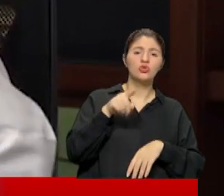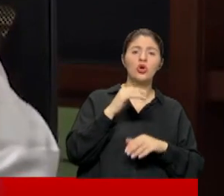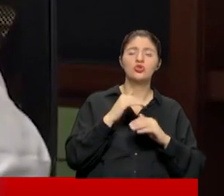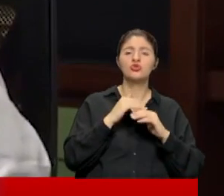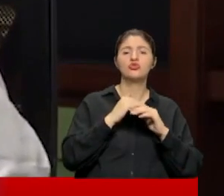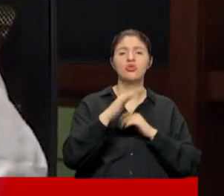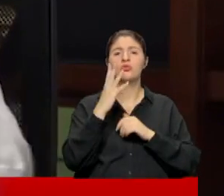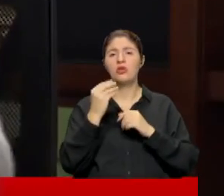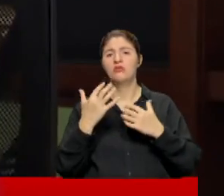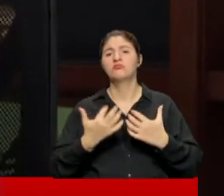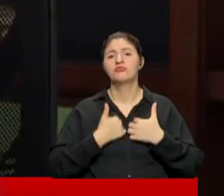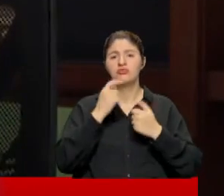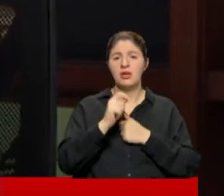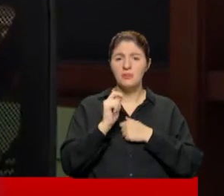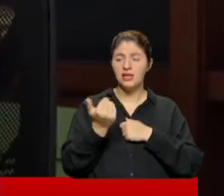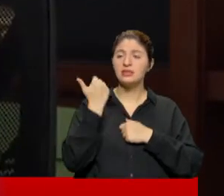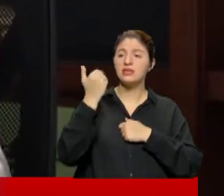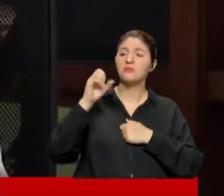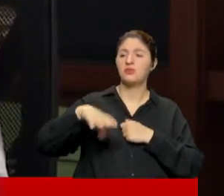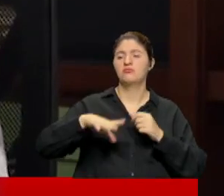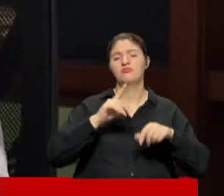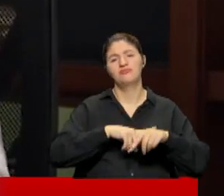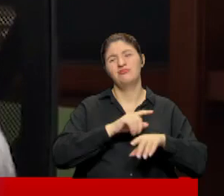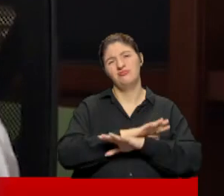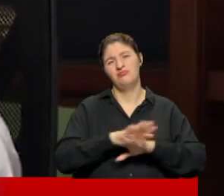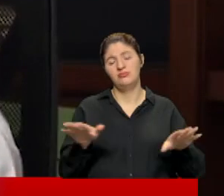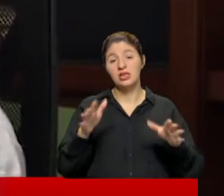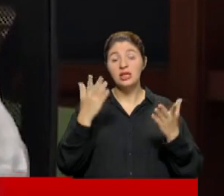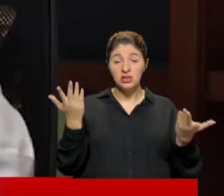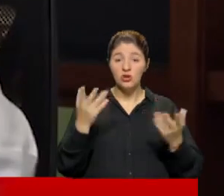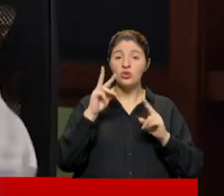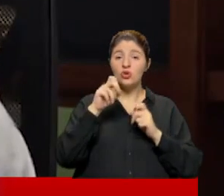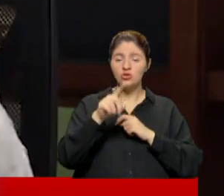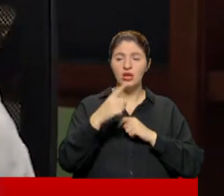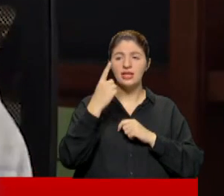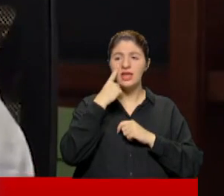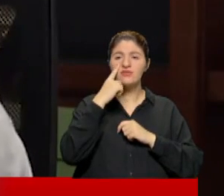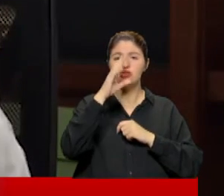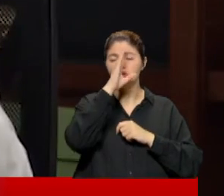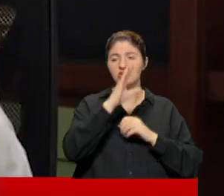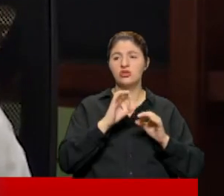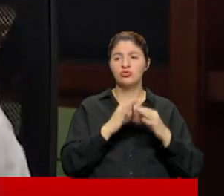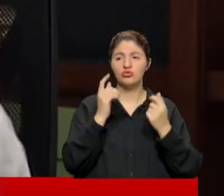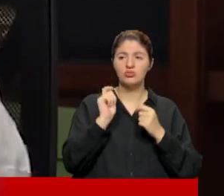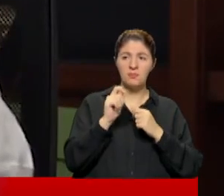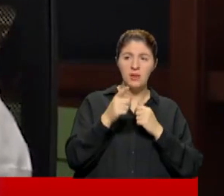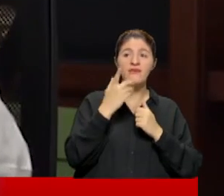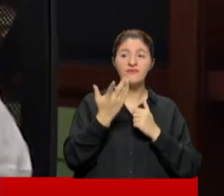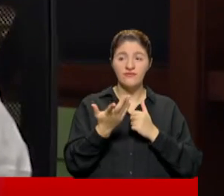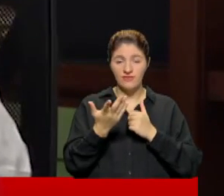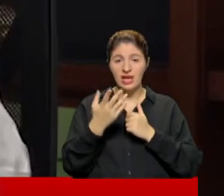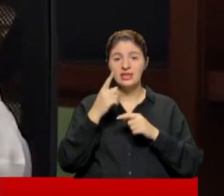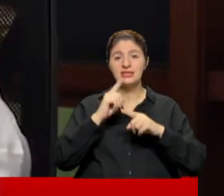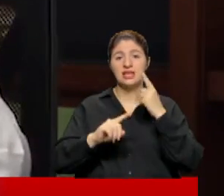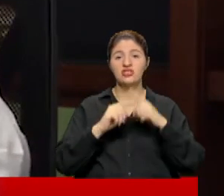toplum olarak aşma geride bırakma zamanı konuyu devlet ciddiyetiyle çözme ve